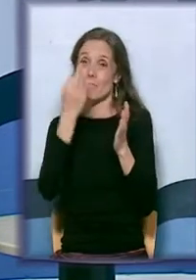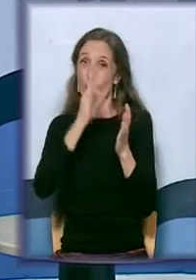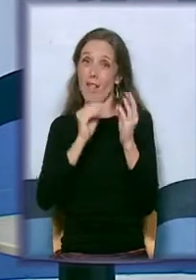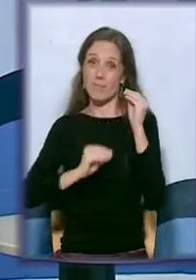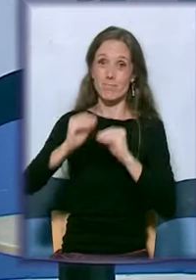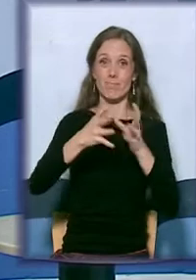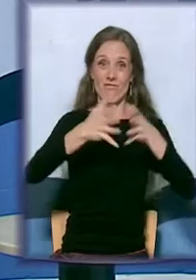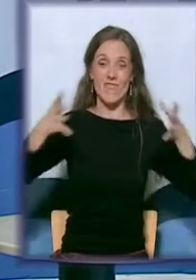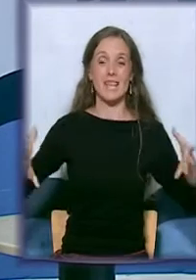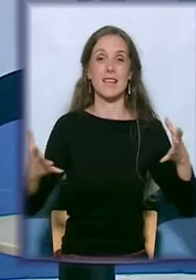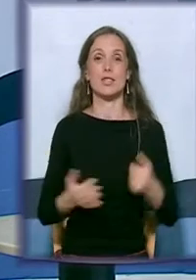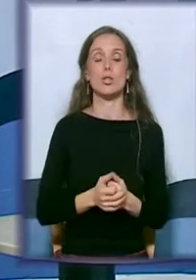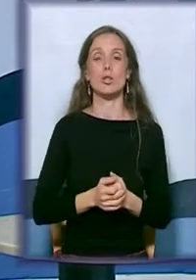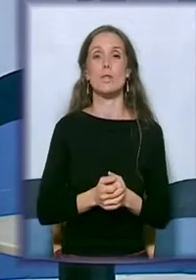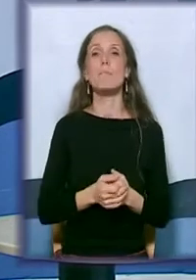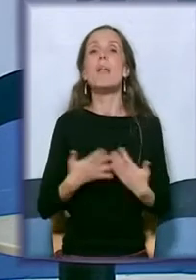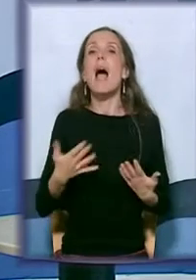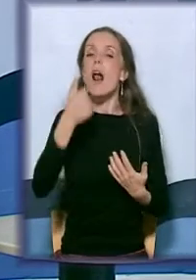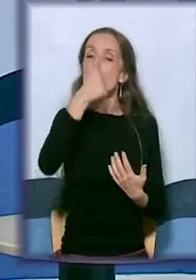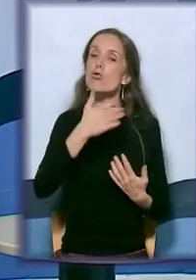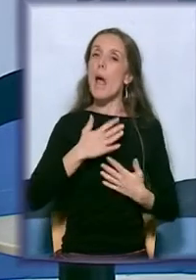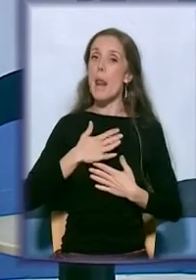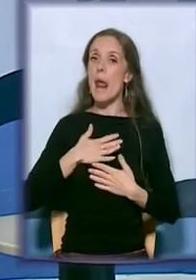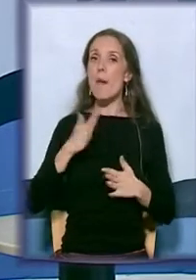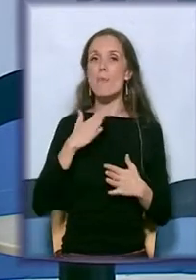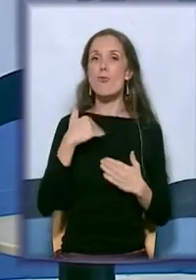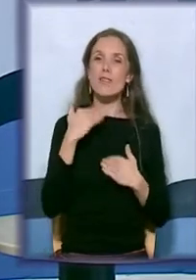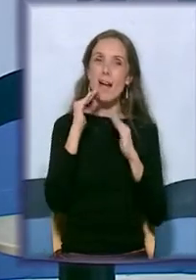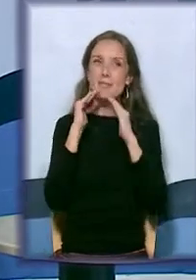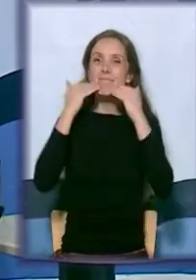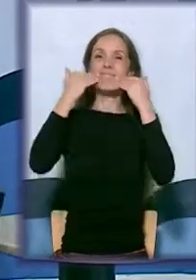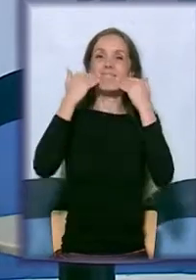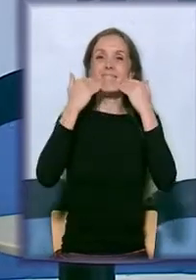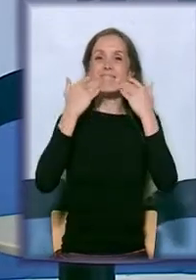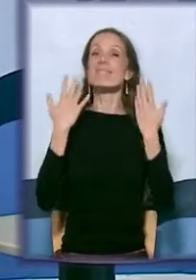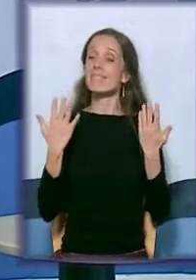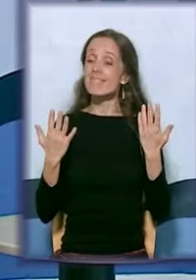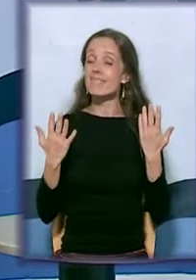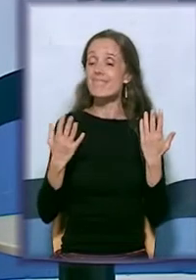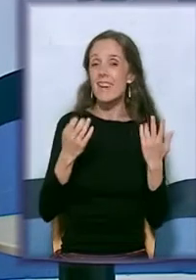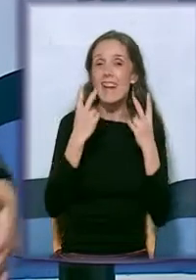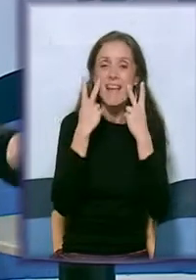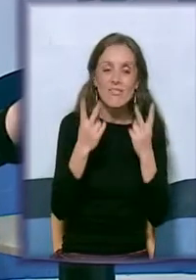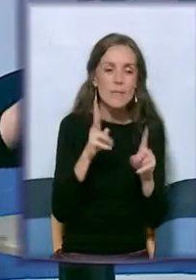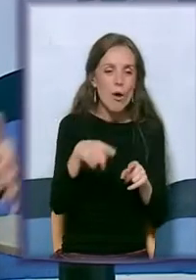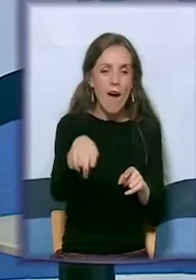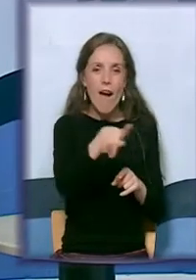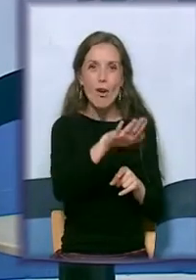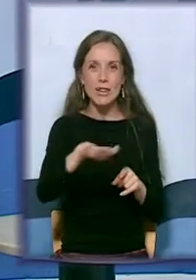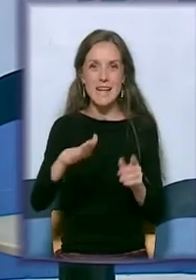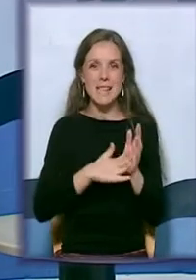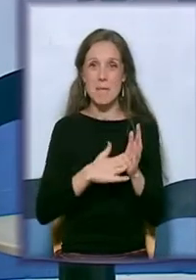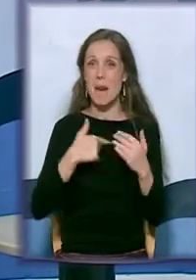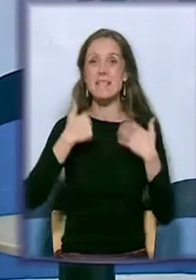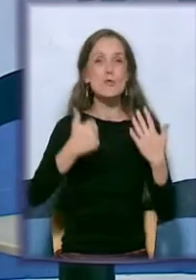Ono što jeste nekako sa jedne strane nama možda osmeh, radost i veselje, to je kada vidimo kako ta deca, evo recimo ja 6 godina se